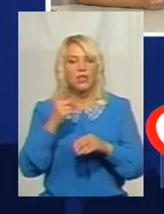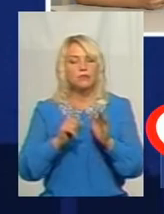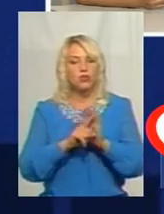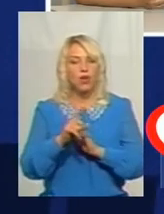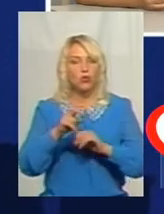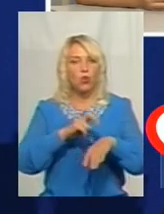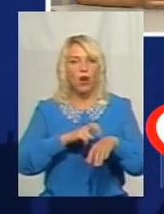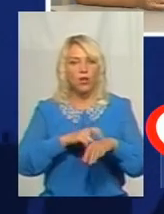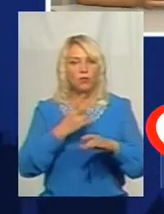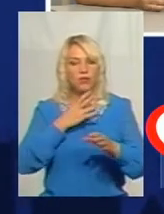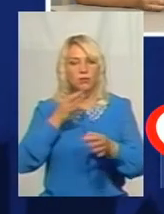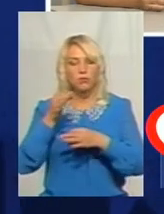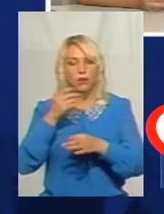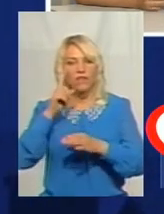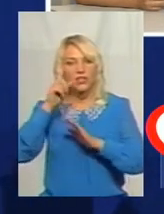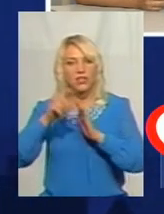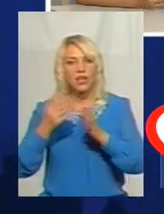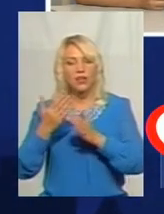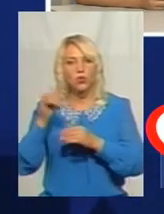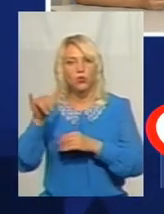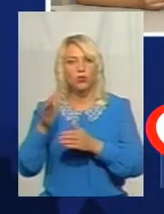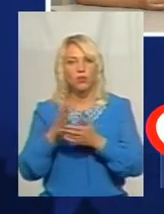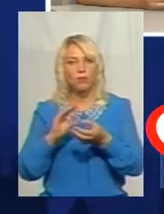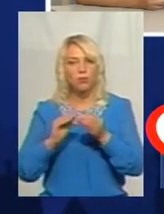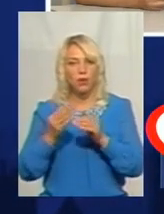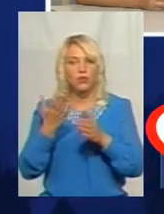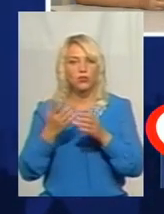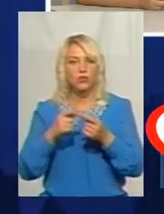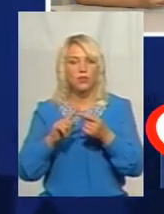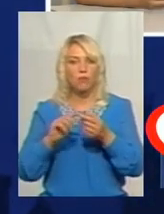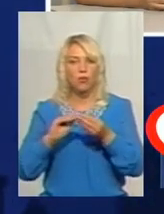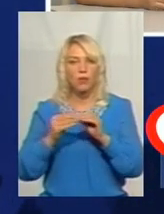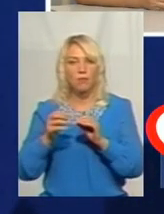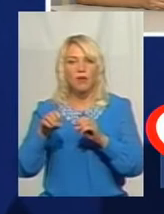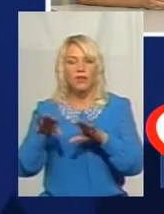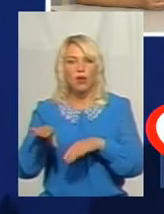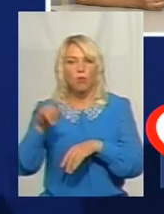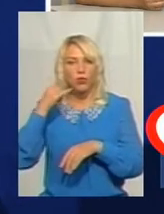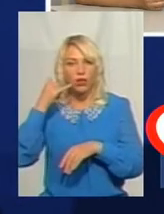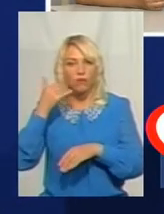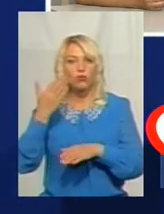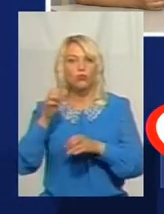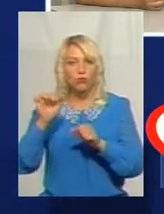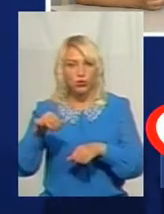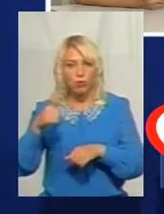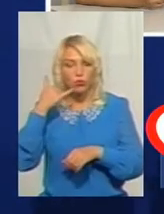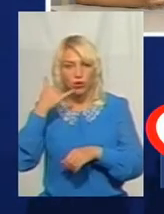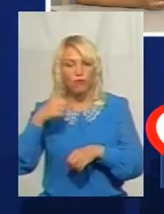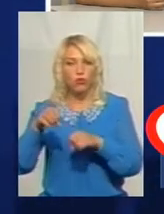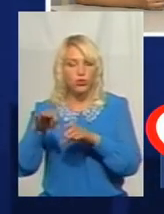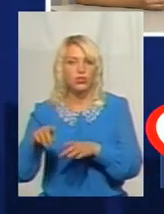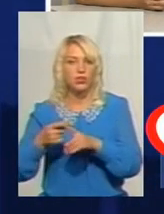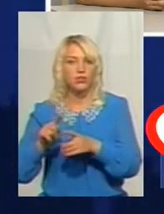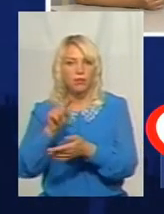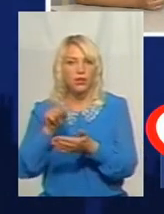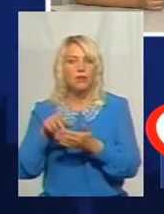поспілкуватися, визначити, які в нього є проблеми. Якщо ці проблеми вирішуються по телефоні, вирішити по телефону. Якщо